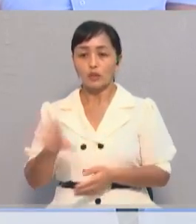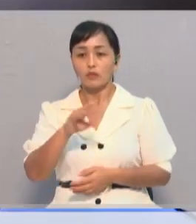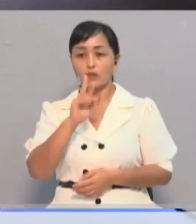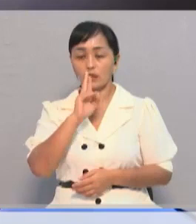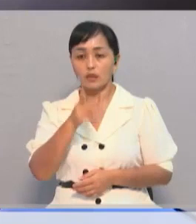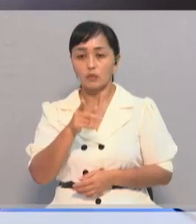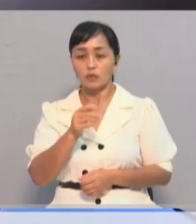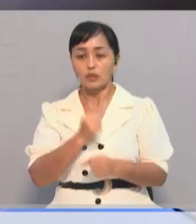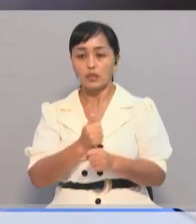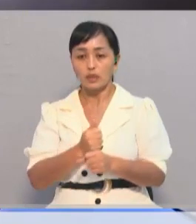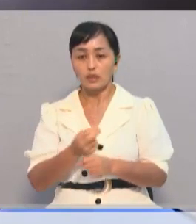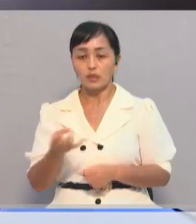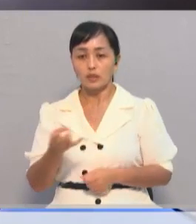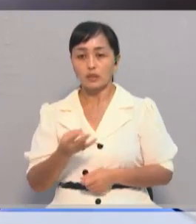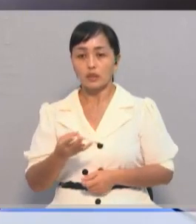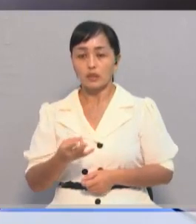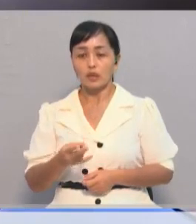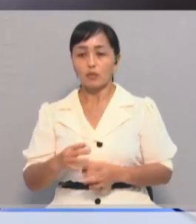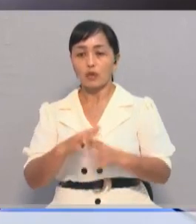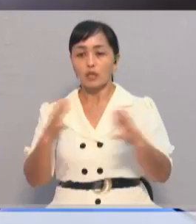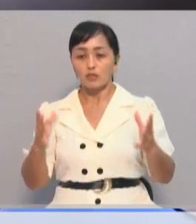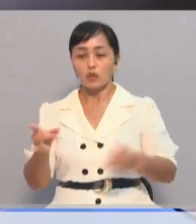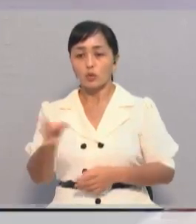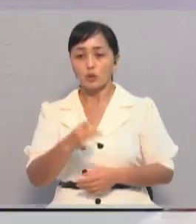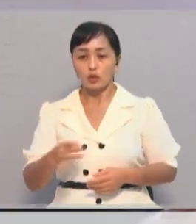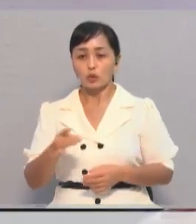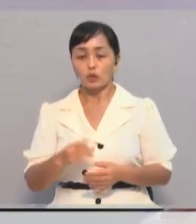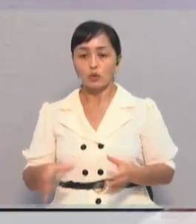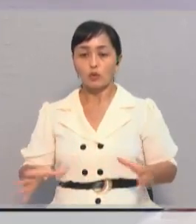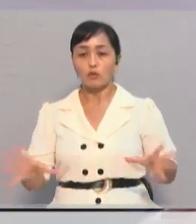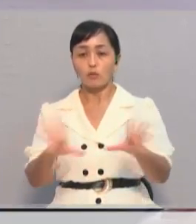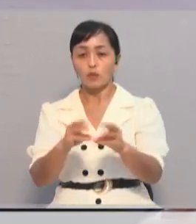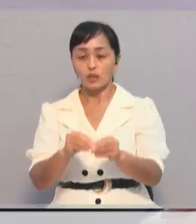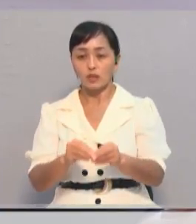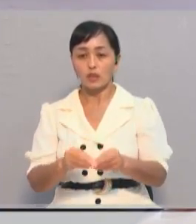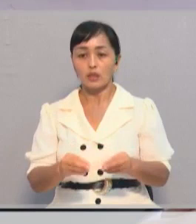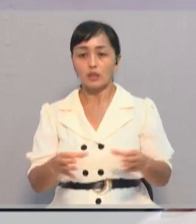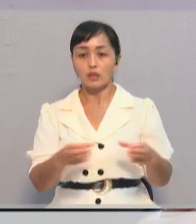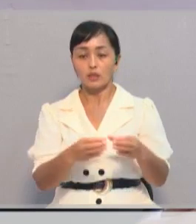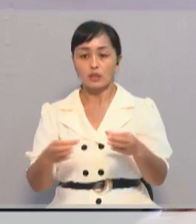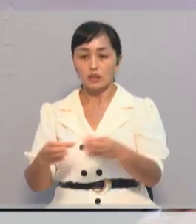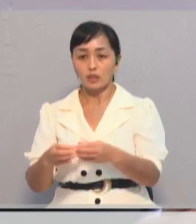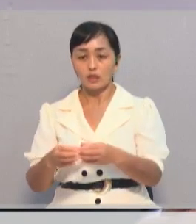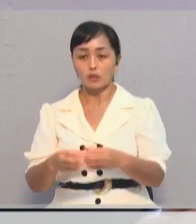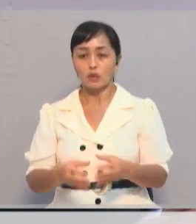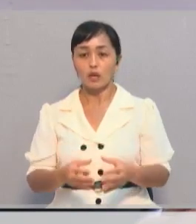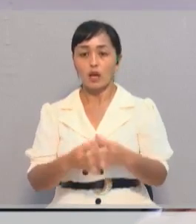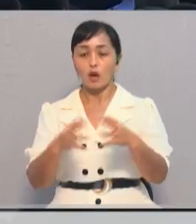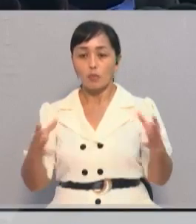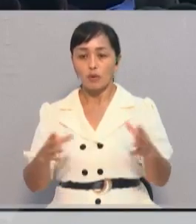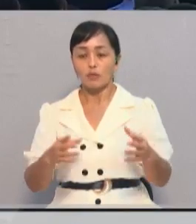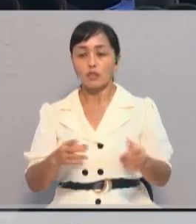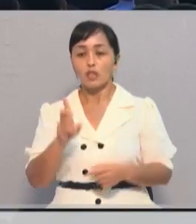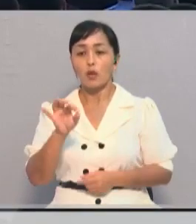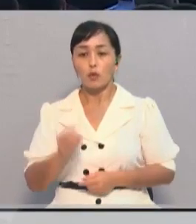недостатки и систематизировать работу по развитию района совместно с управлениями. Он отметил, что необходимо повысить доходы в бюджет